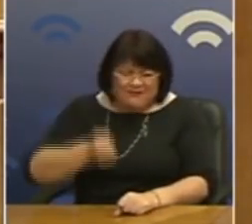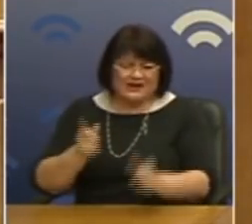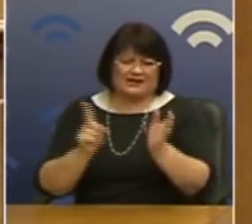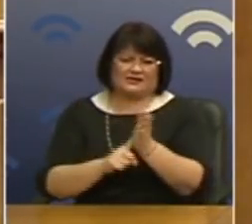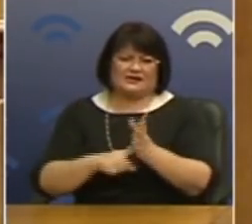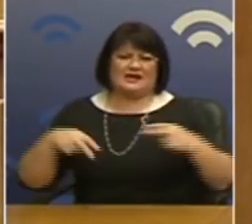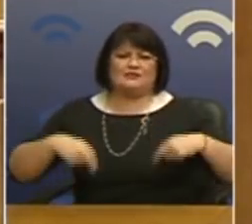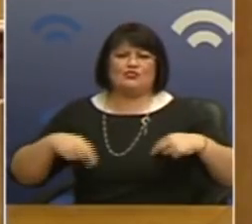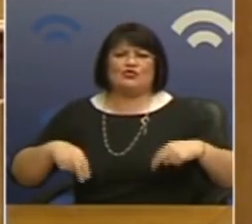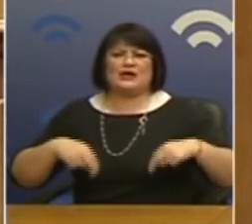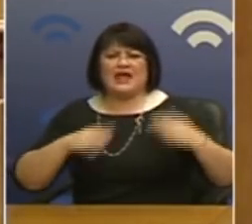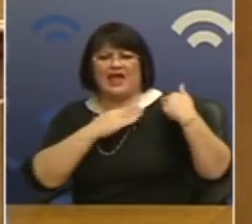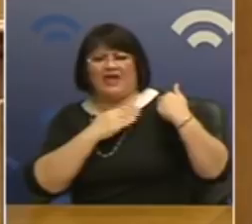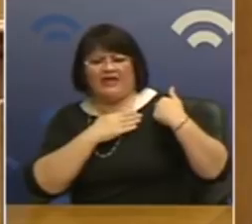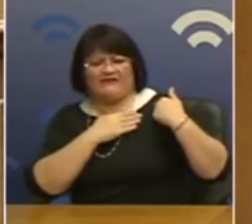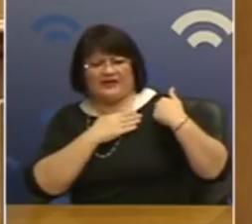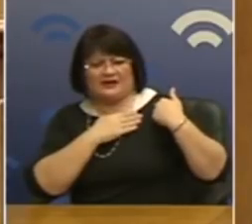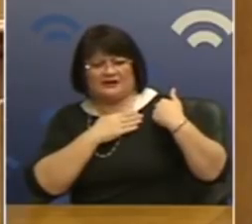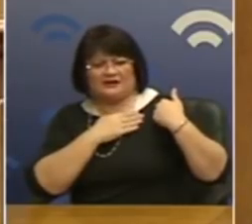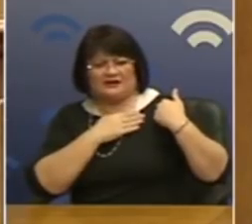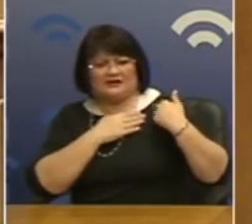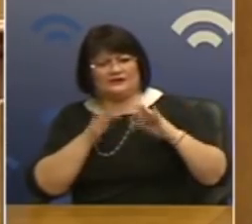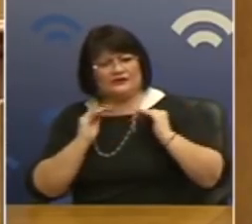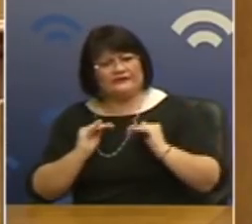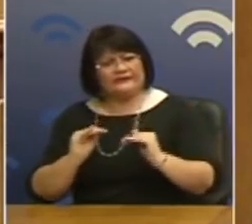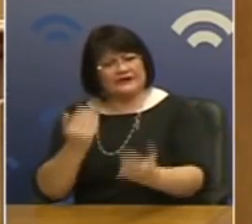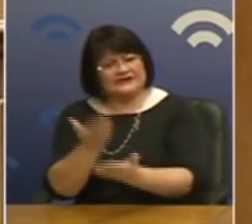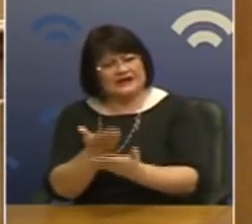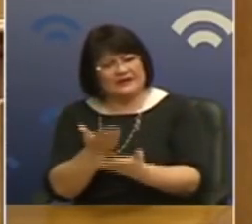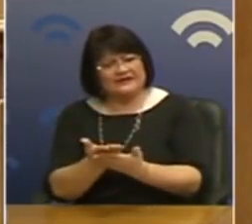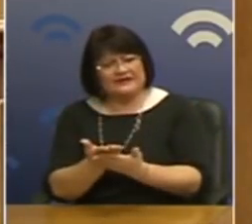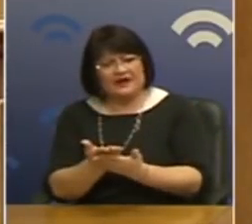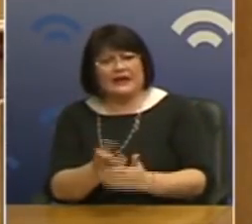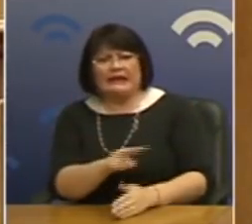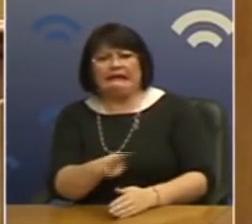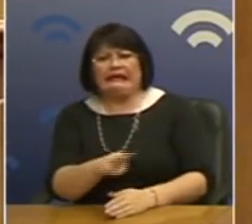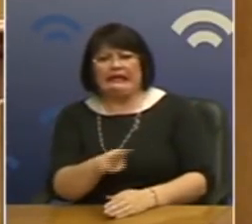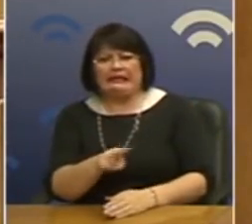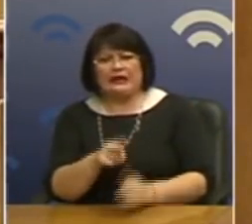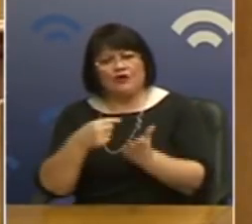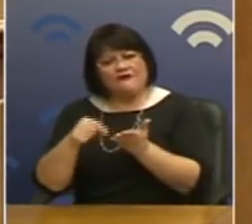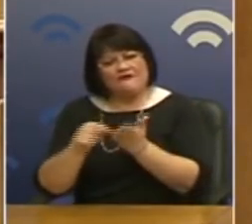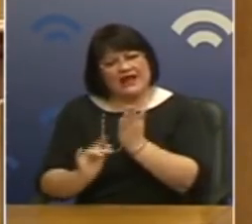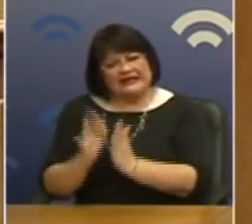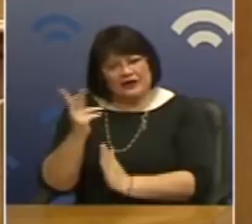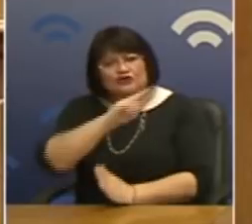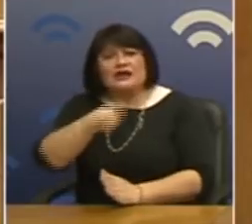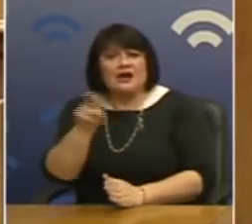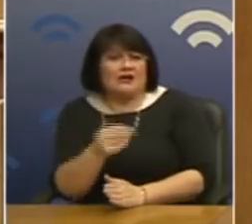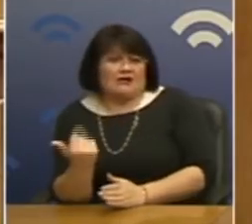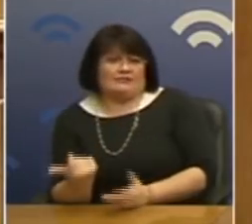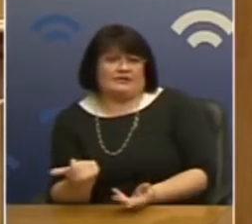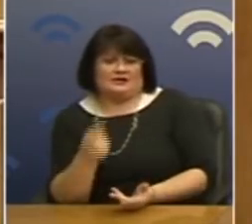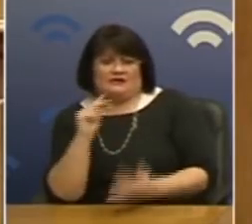περί ευθύνης υπουργών, που ήταν όμως πάγιο αίτημα, αφού παρά τις όποιες βελτιώσεις εξακολουθεί η